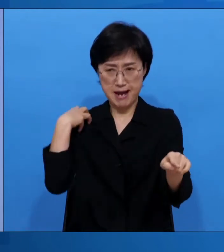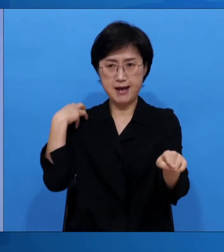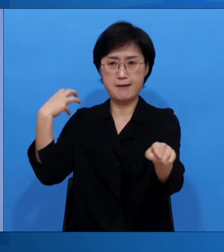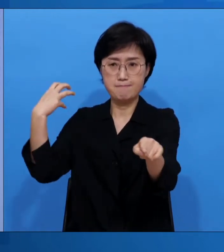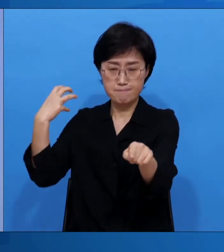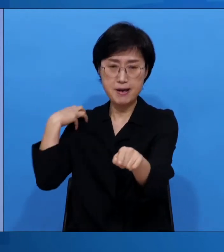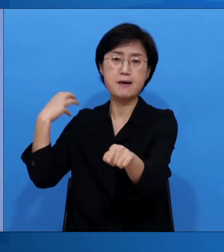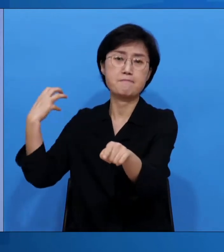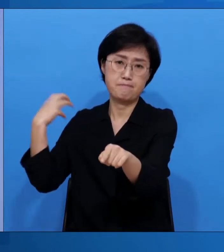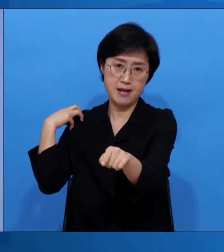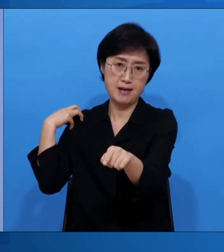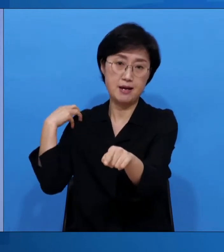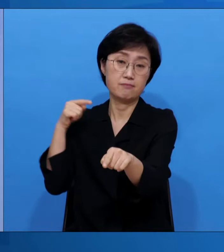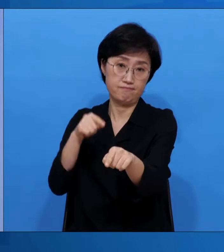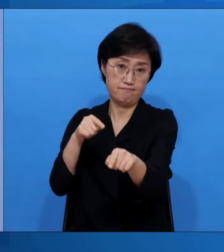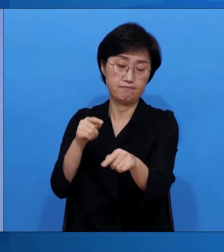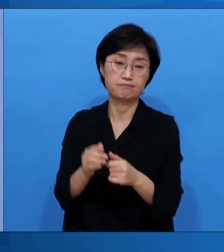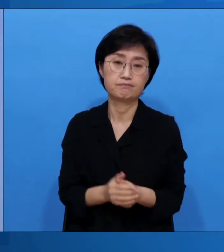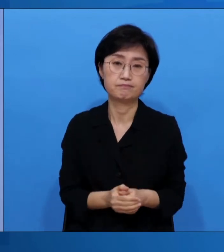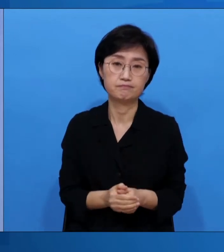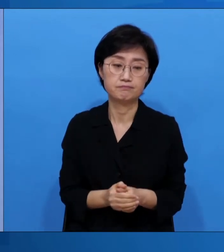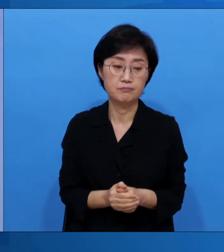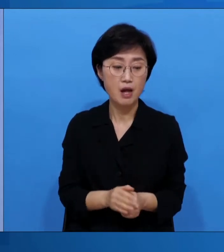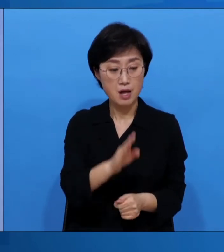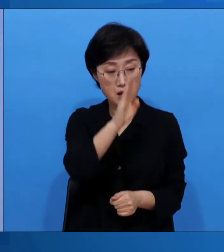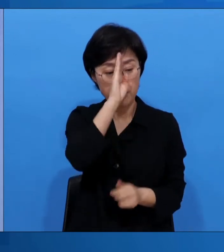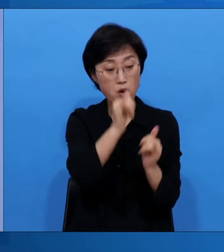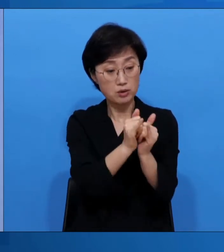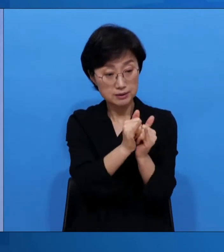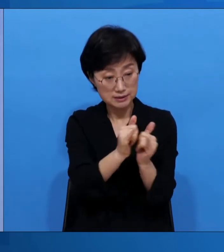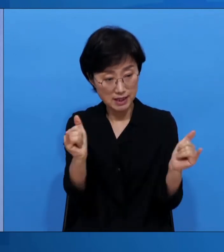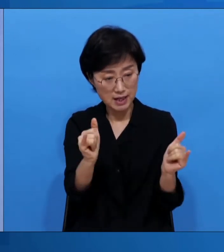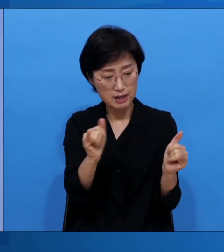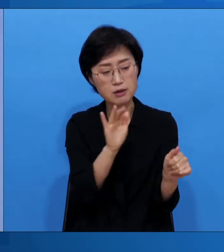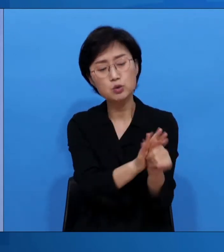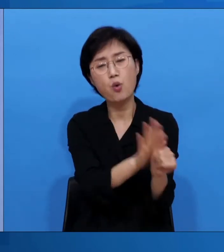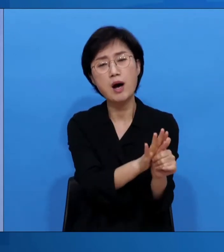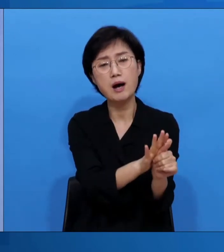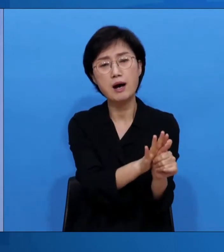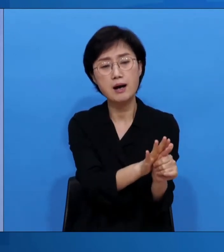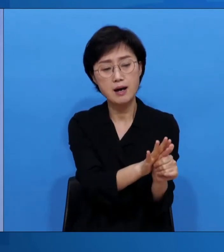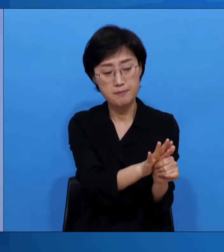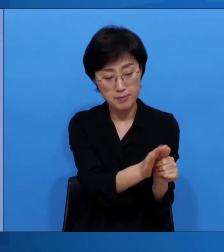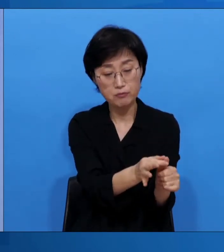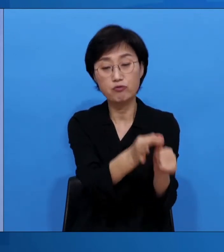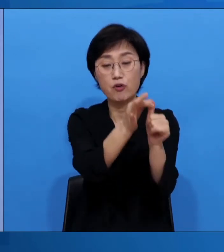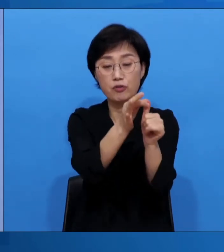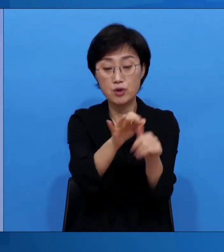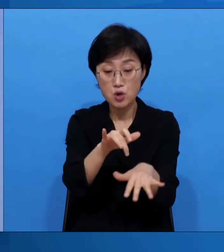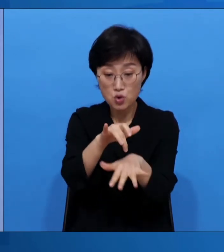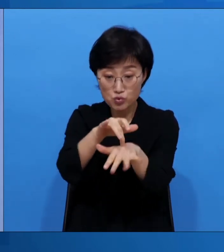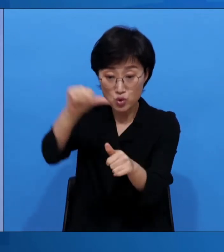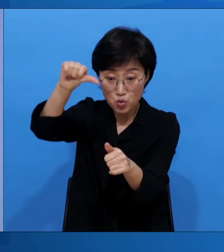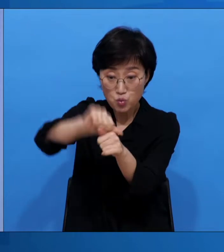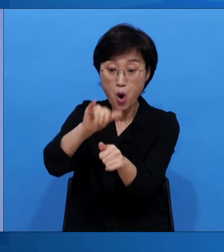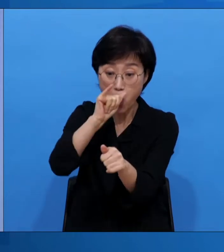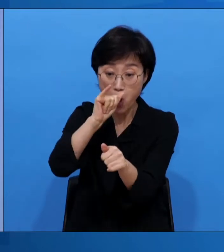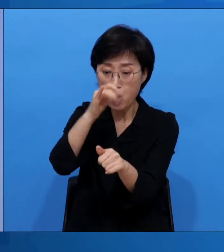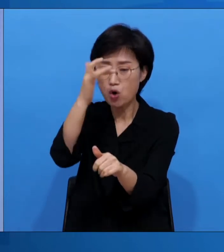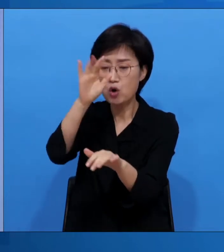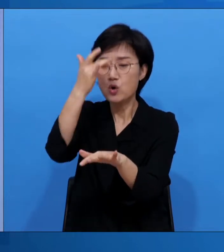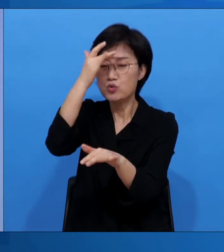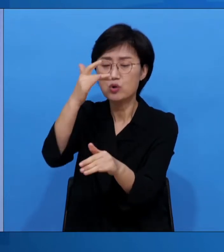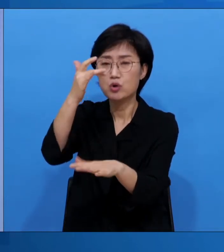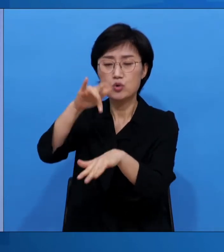it says that the gospel of the heavens, 병든 자를 일으키고 귀신 들린 자 귀신 쫓아낼 것이다. it says that it will heal the sick and raise the